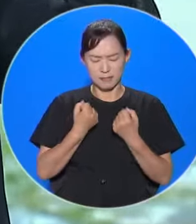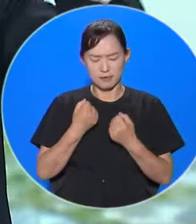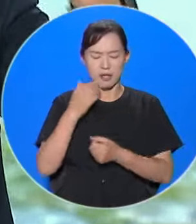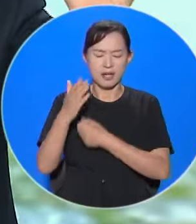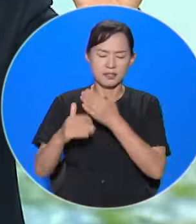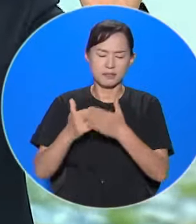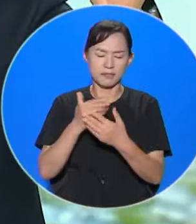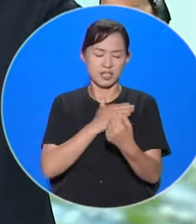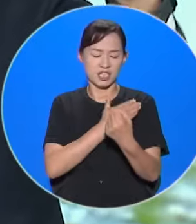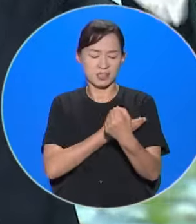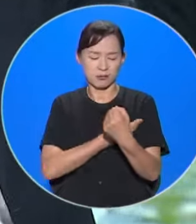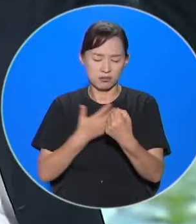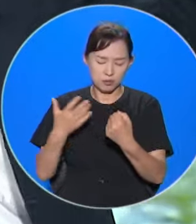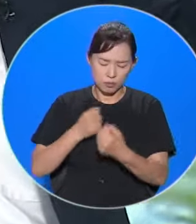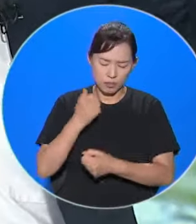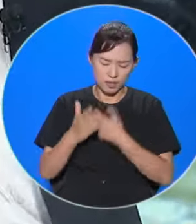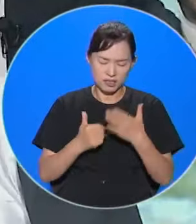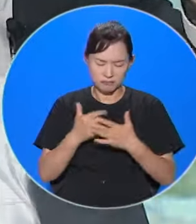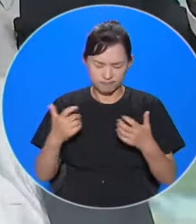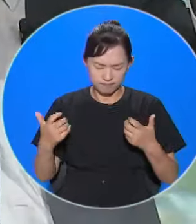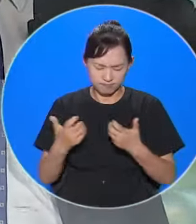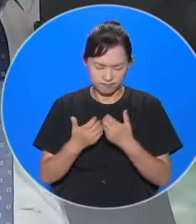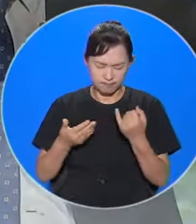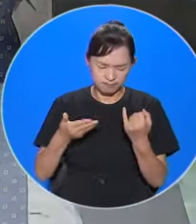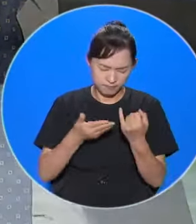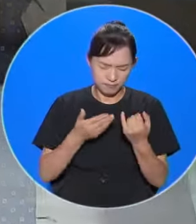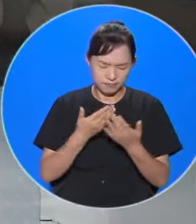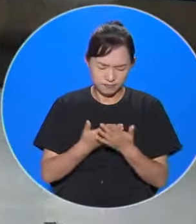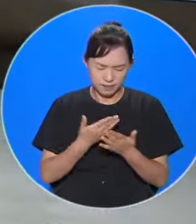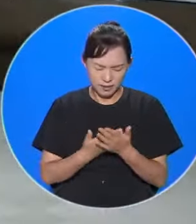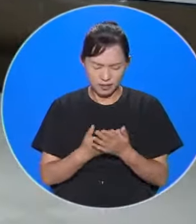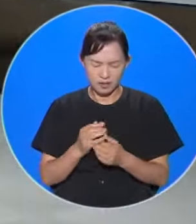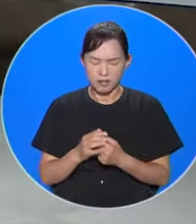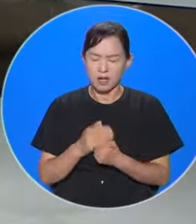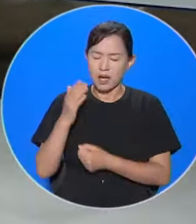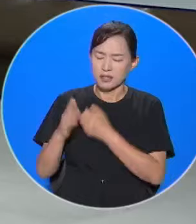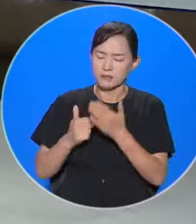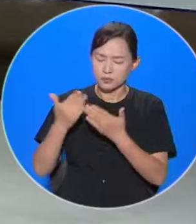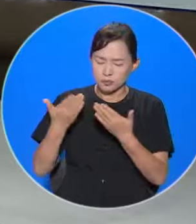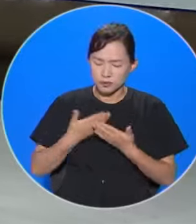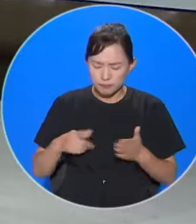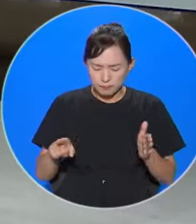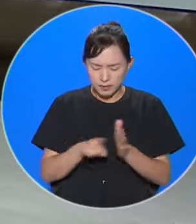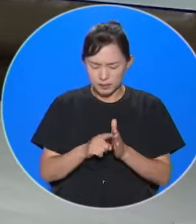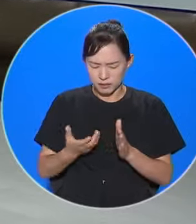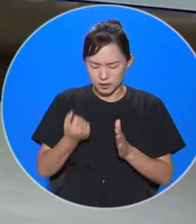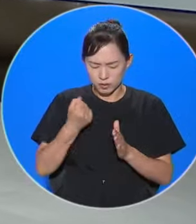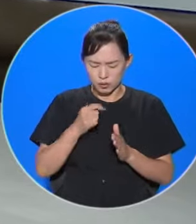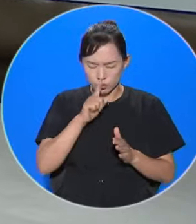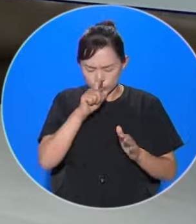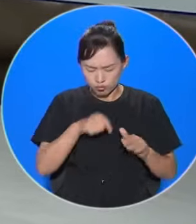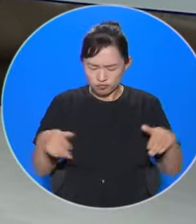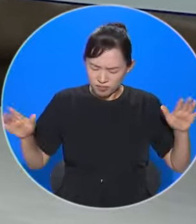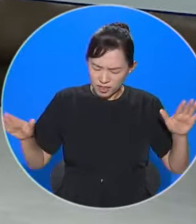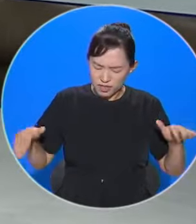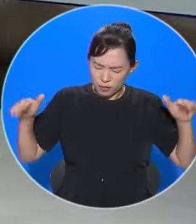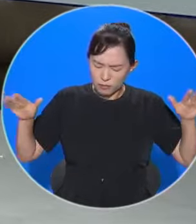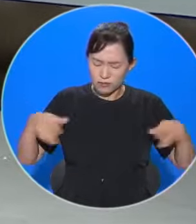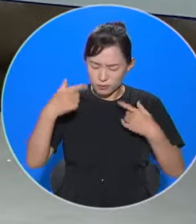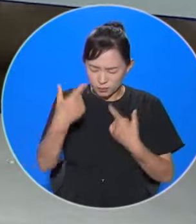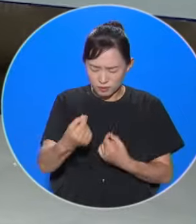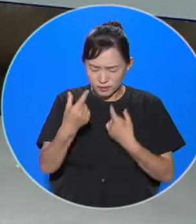하나님의 능력으로 하나님 채워 주시옵소서 그리하여 하나님 주시는 그 믿음으로 독수리 날개치며